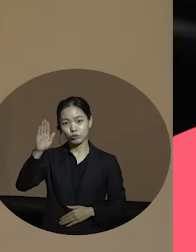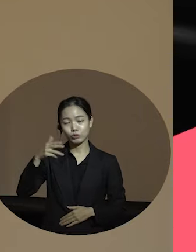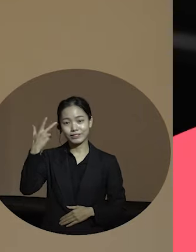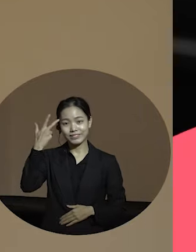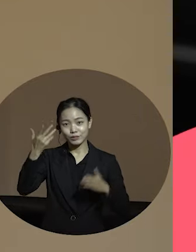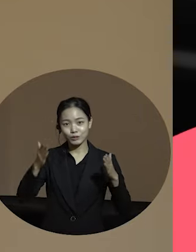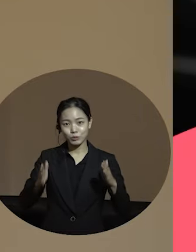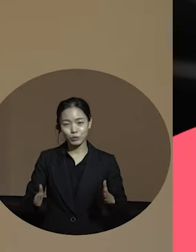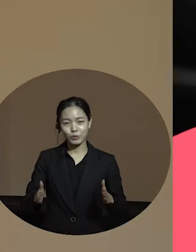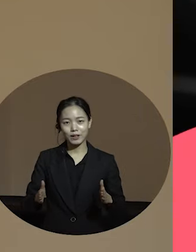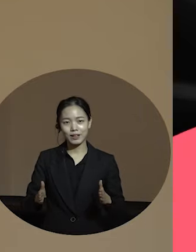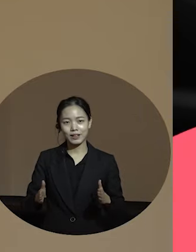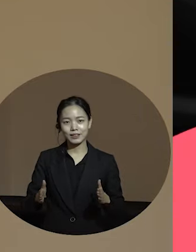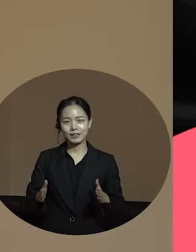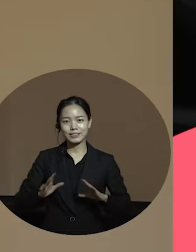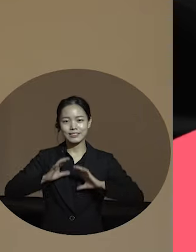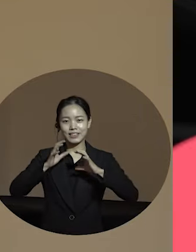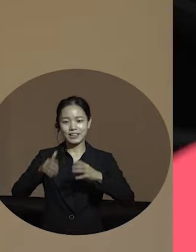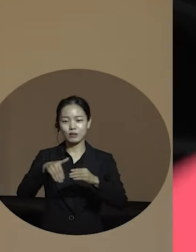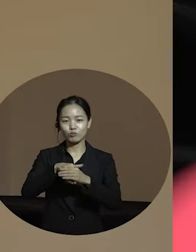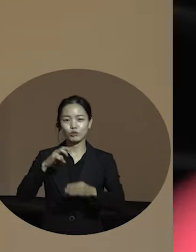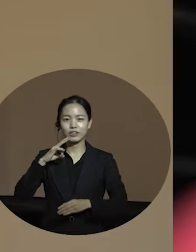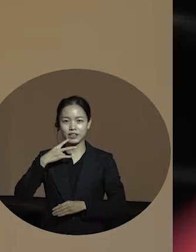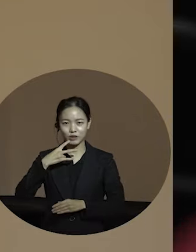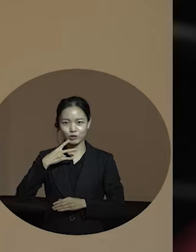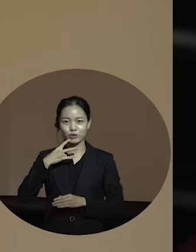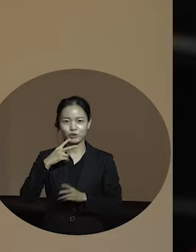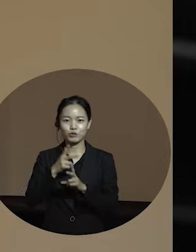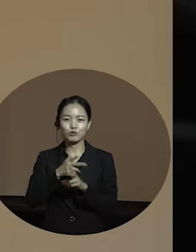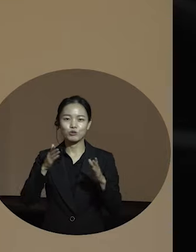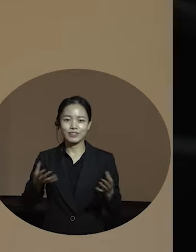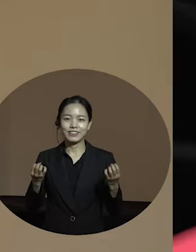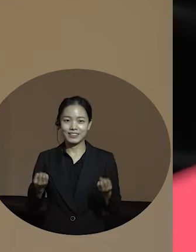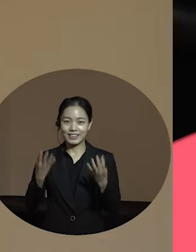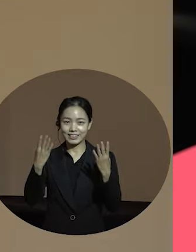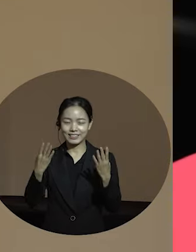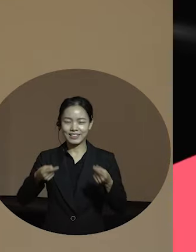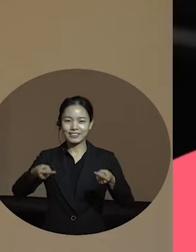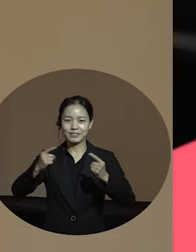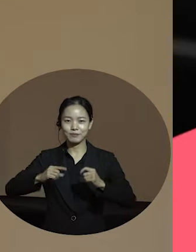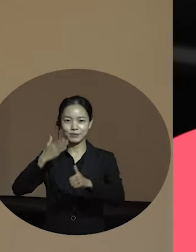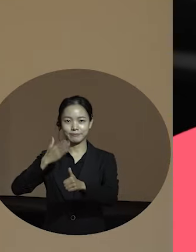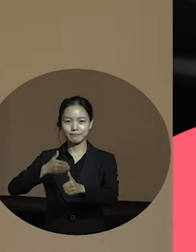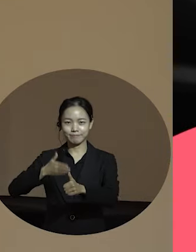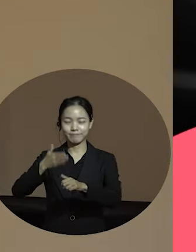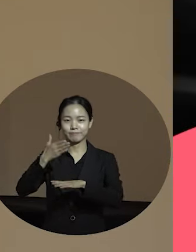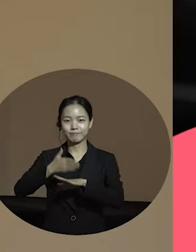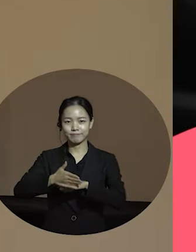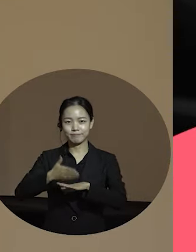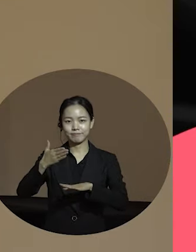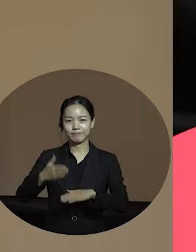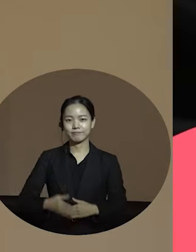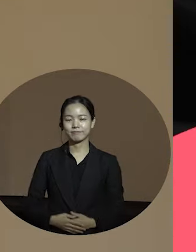동안 이어질 세계 문화예술 교육 주간 행사에 같이 참여해 주시기 바라겠습니다.